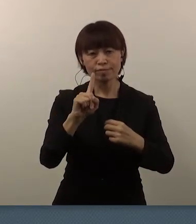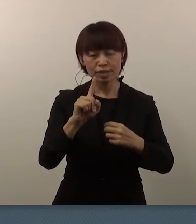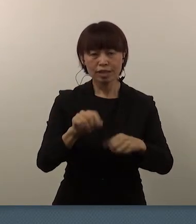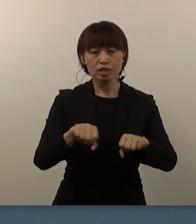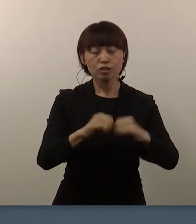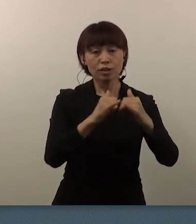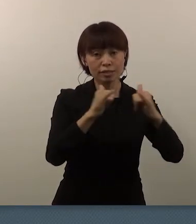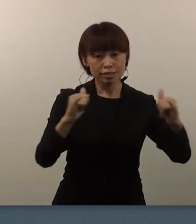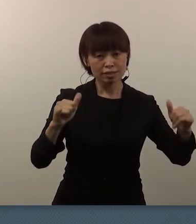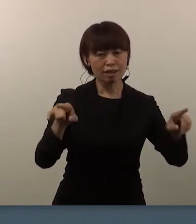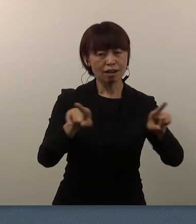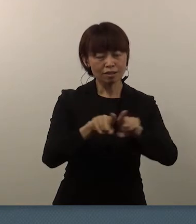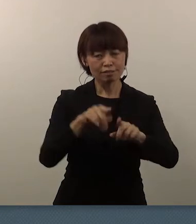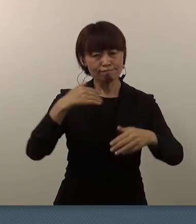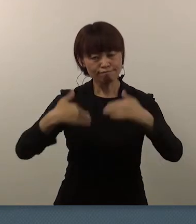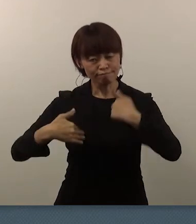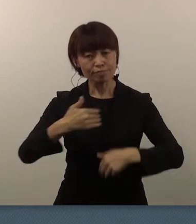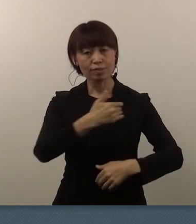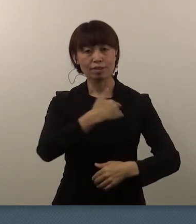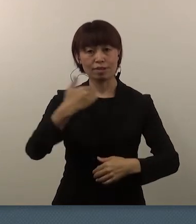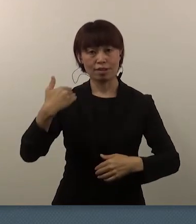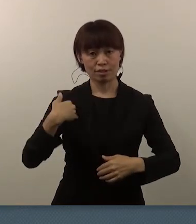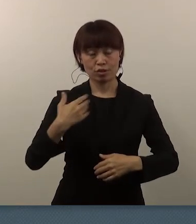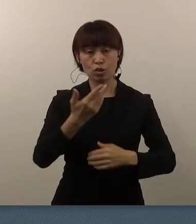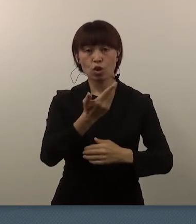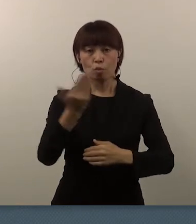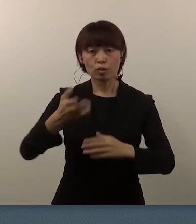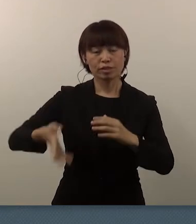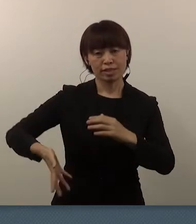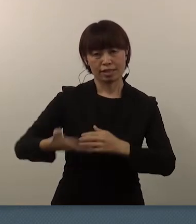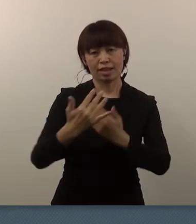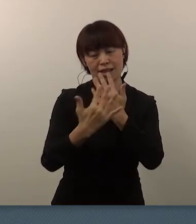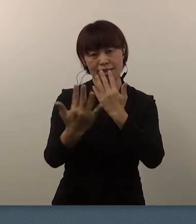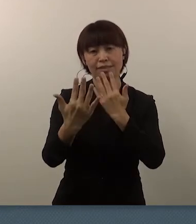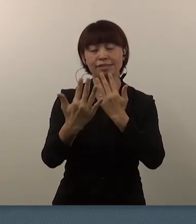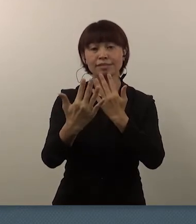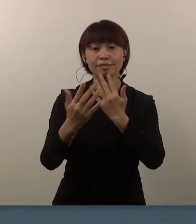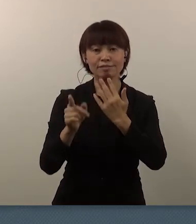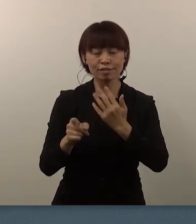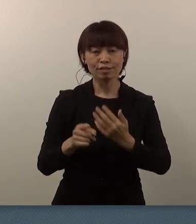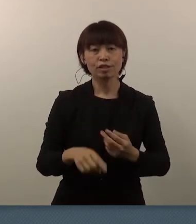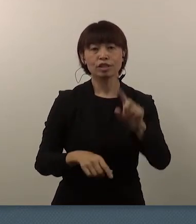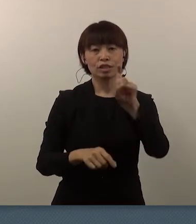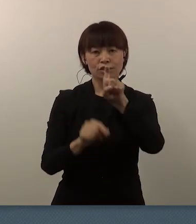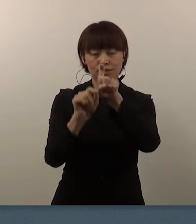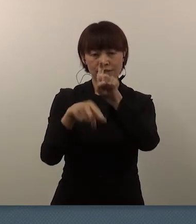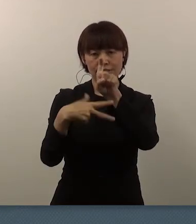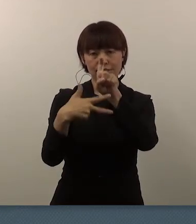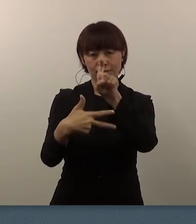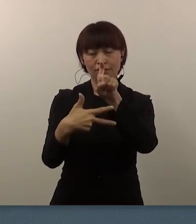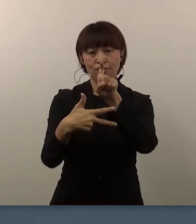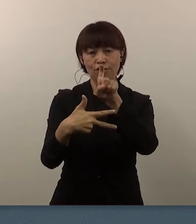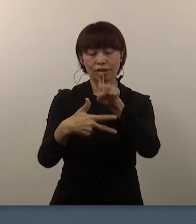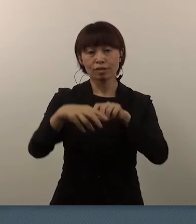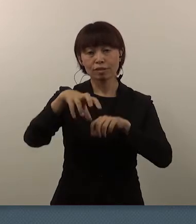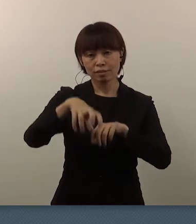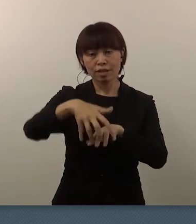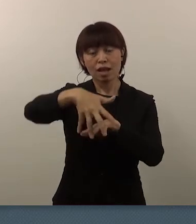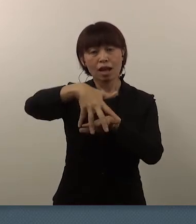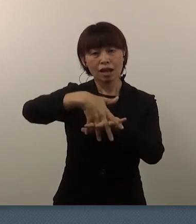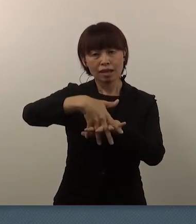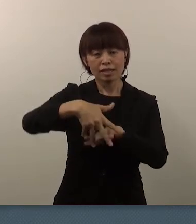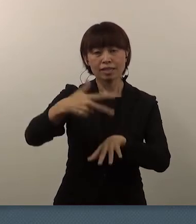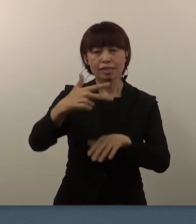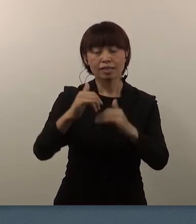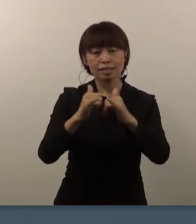ともにみんなで楽しむボッチャ大会神奈川ボッチャ2018を10月7日に綾瀬市民スポーツセンター